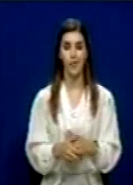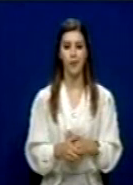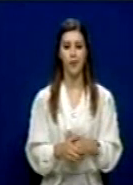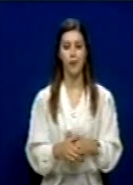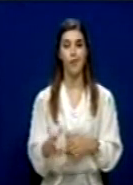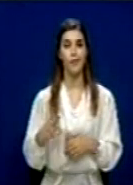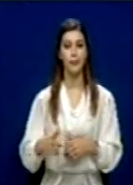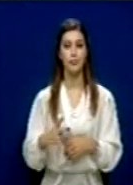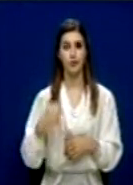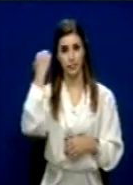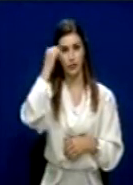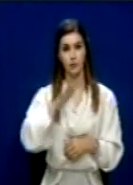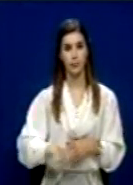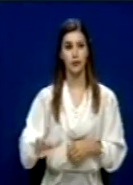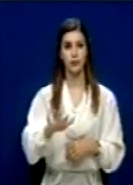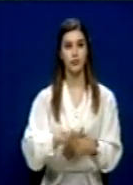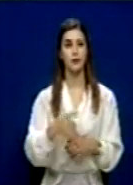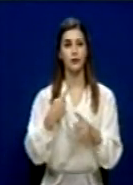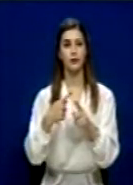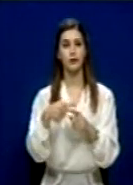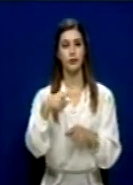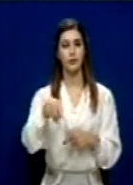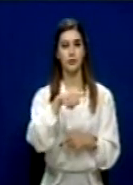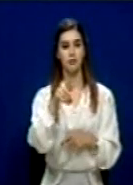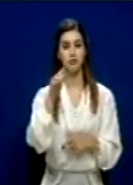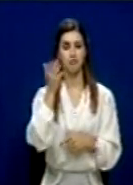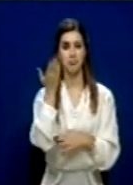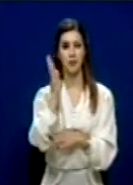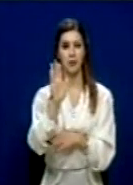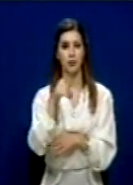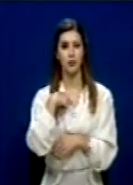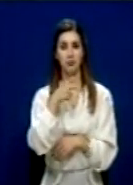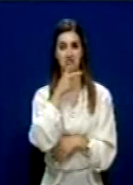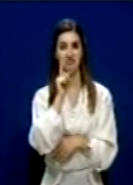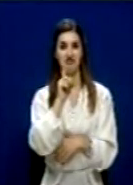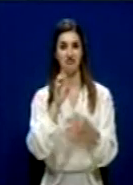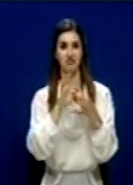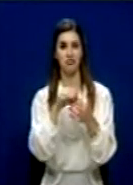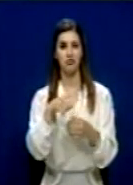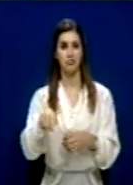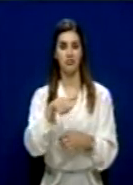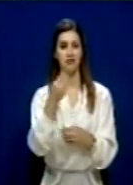Qytetarët e Republikës Kosovës, për shkak se juve deputet me spiut drejtona, me qenë se se meritoni edhe sjeni til,